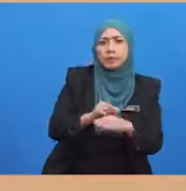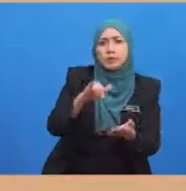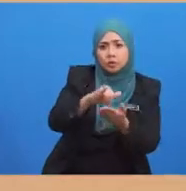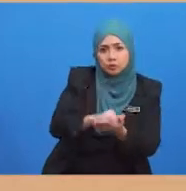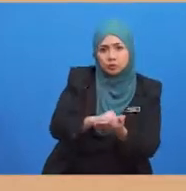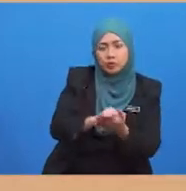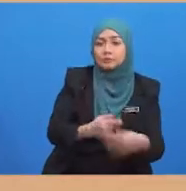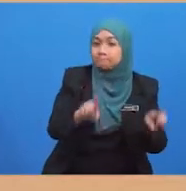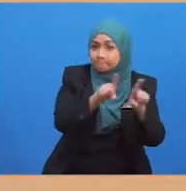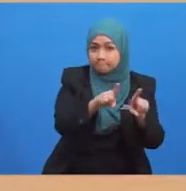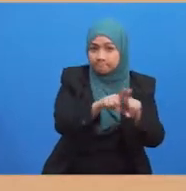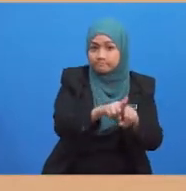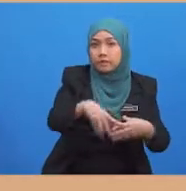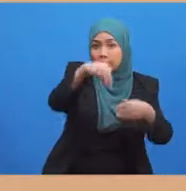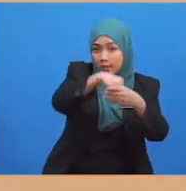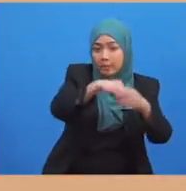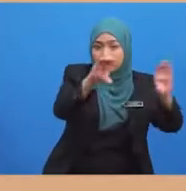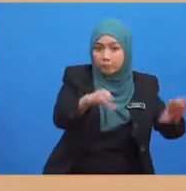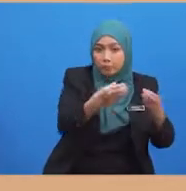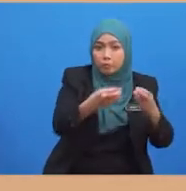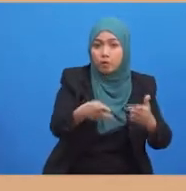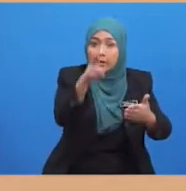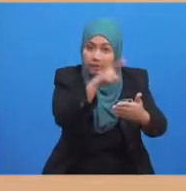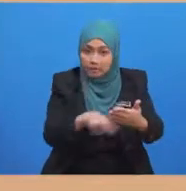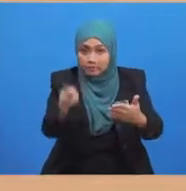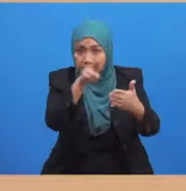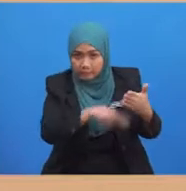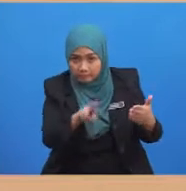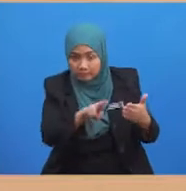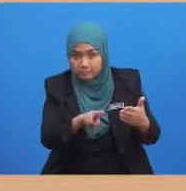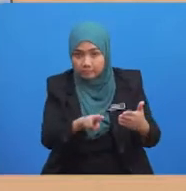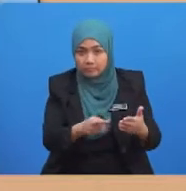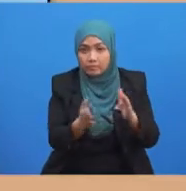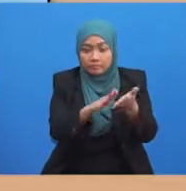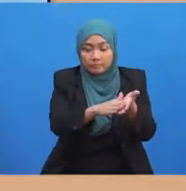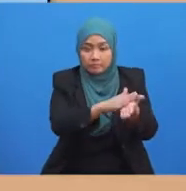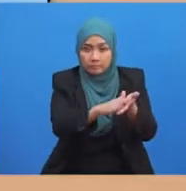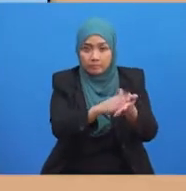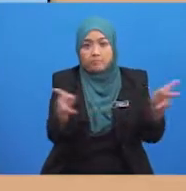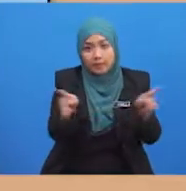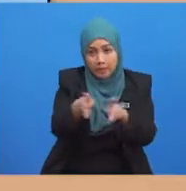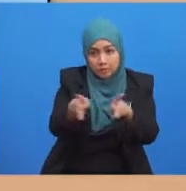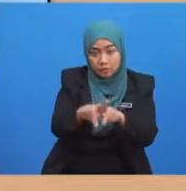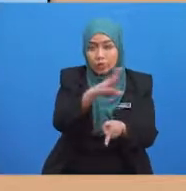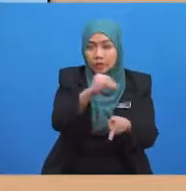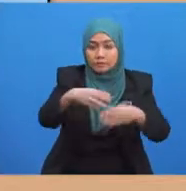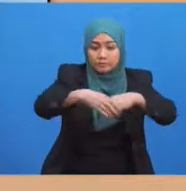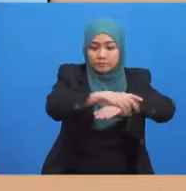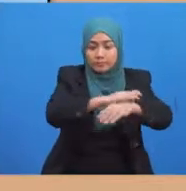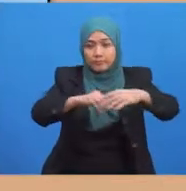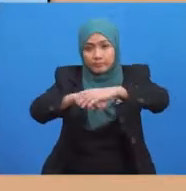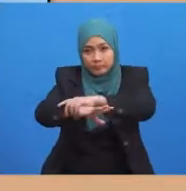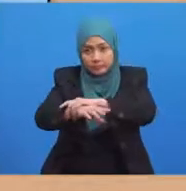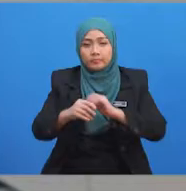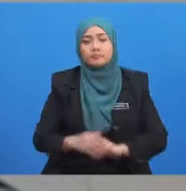dalam pembuatan tayar, tapak kasut dan sarung tangan.